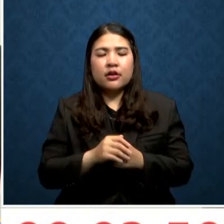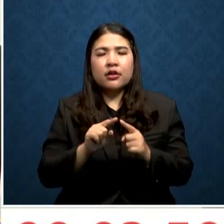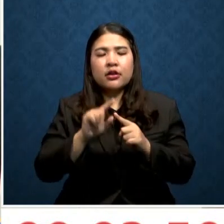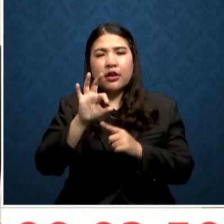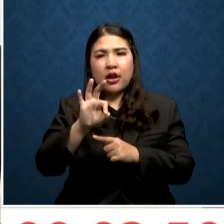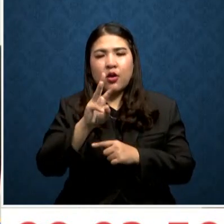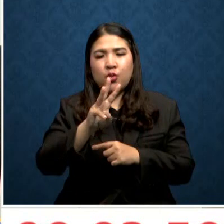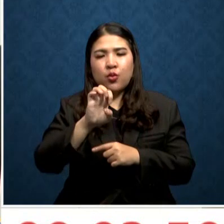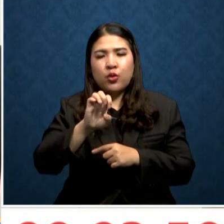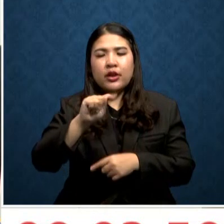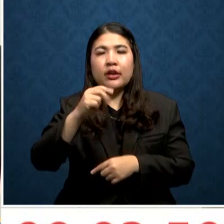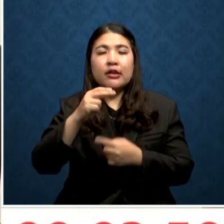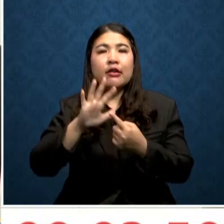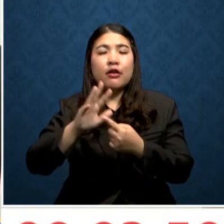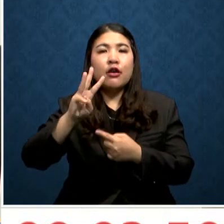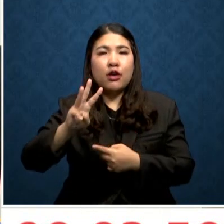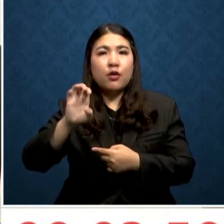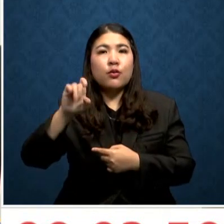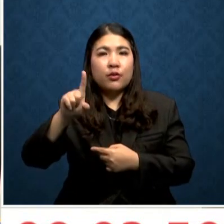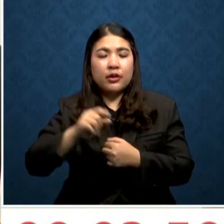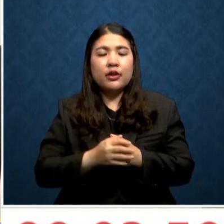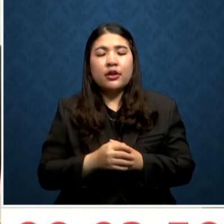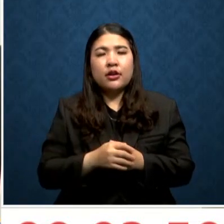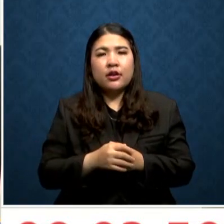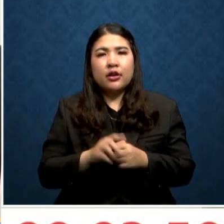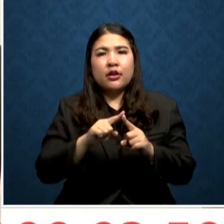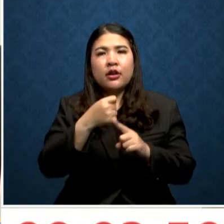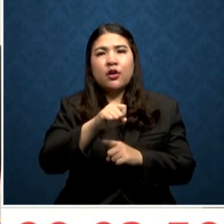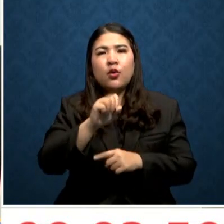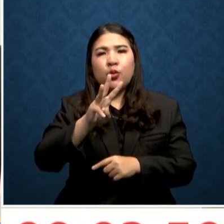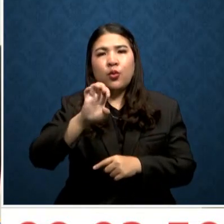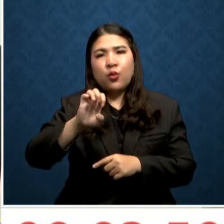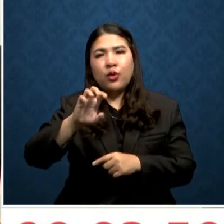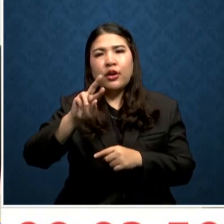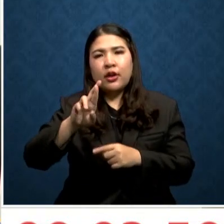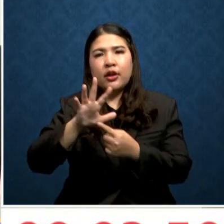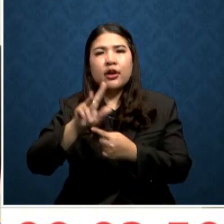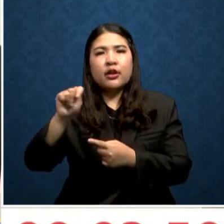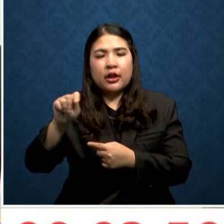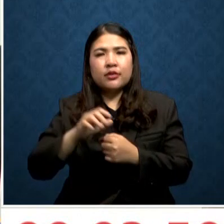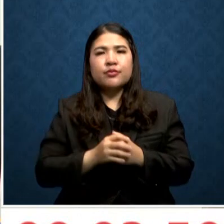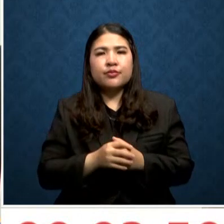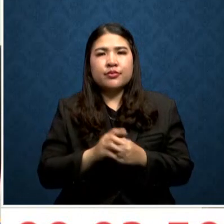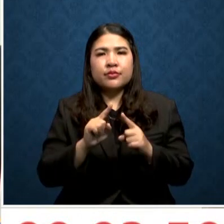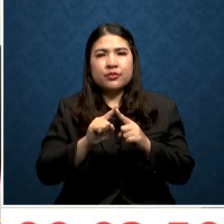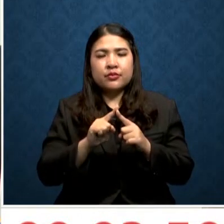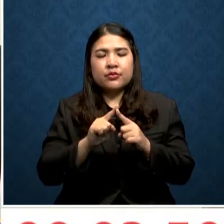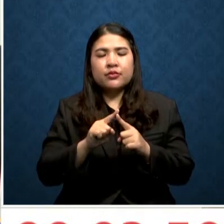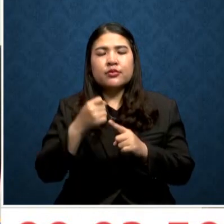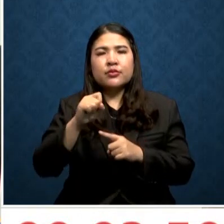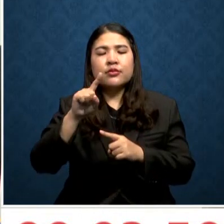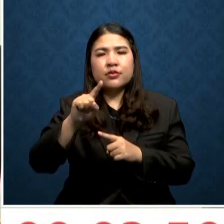ทุมสวัสดิ์10นายวิรัตธรรมบำรุง11นายวุฒิชาติกัลยาณมิ